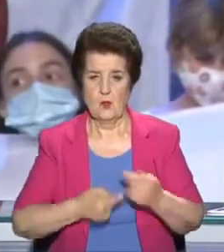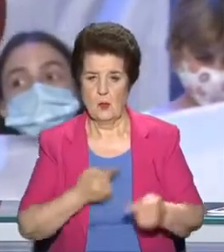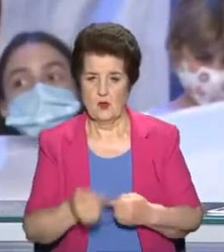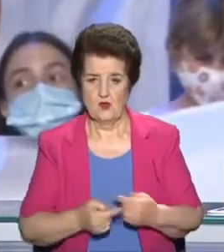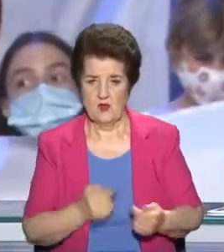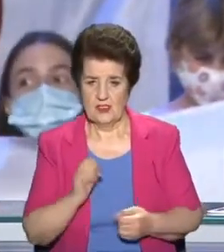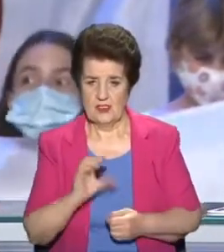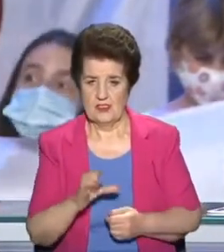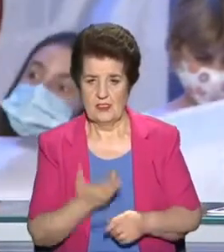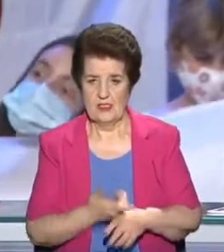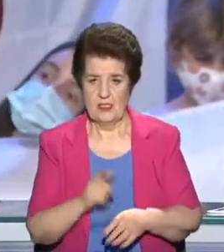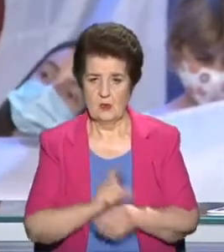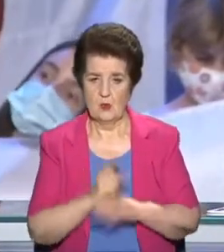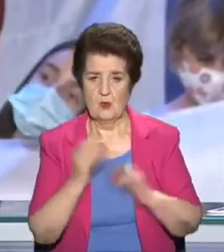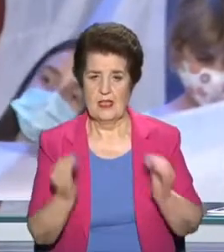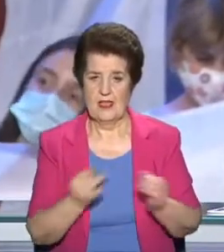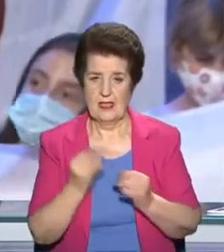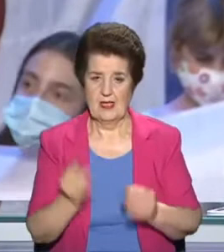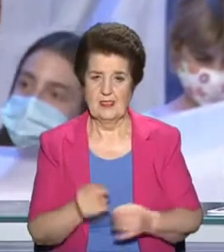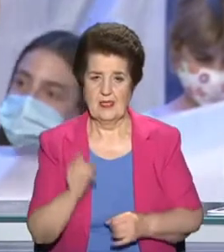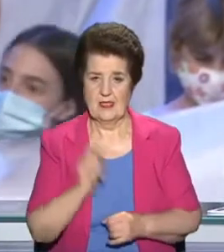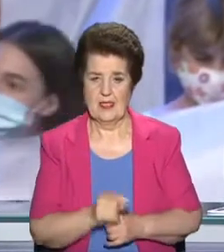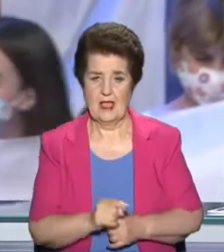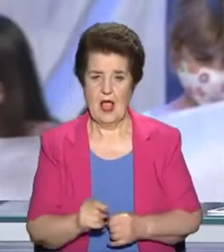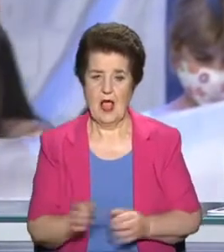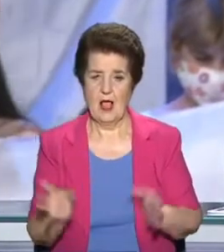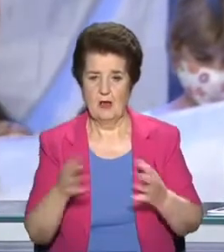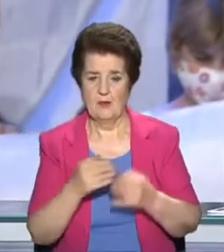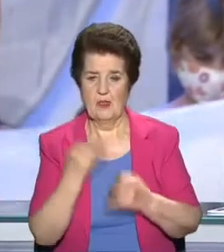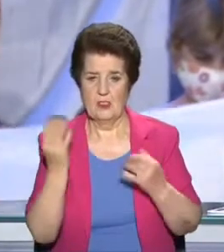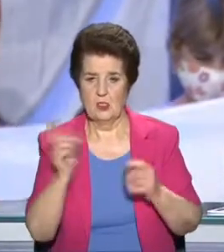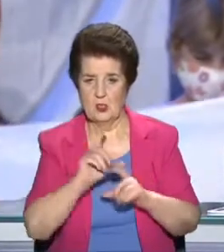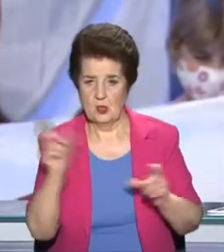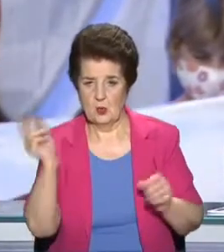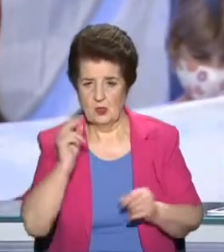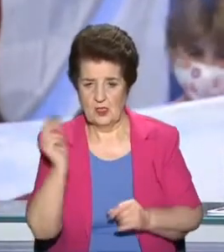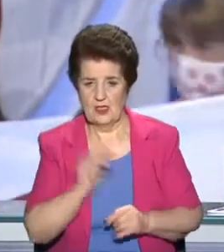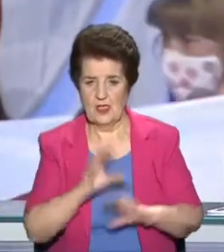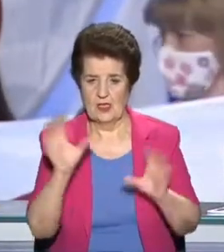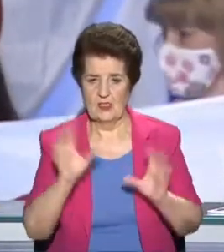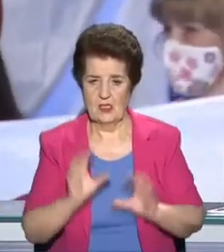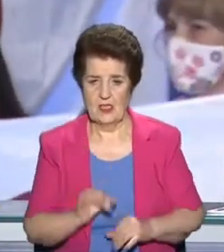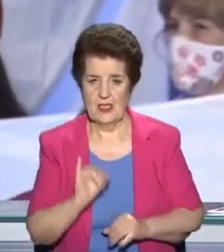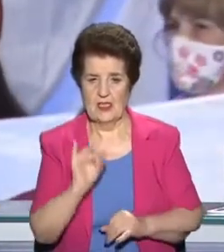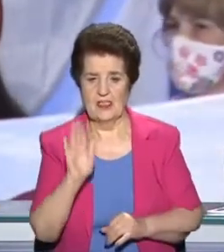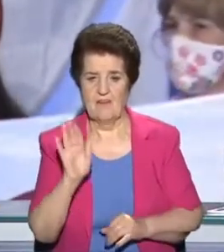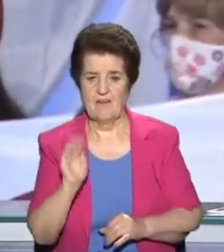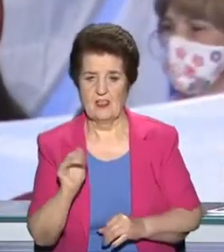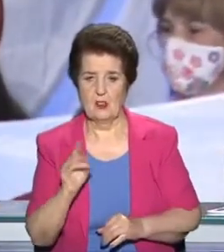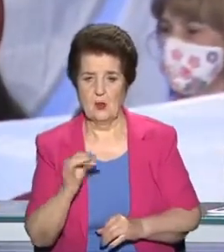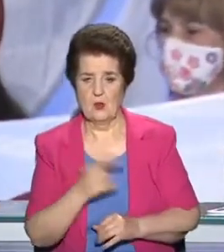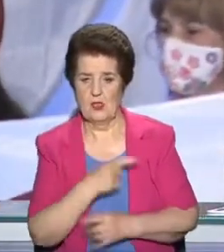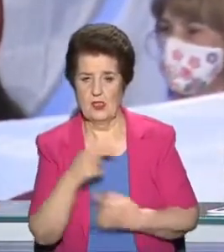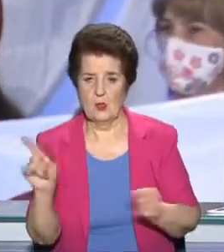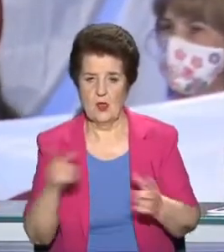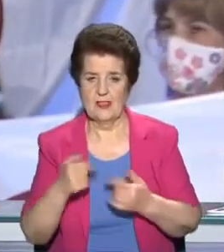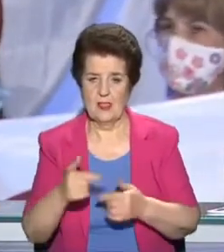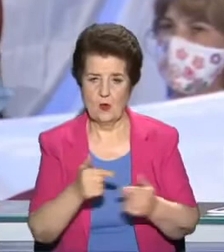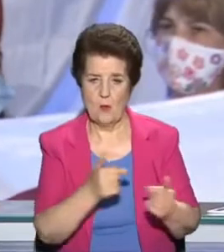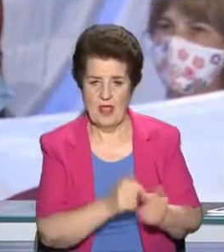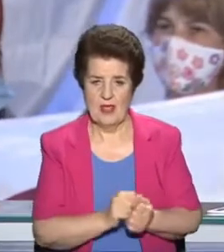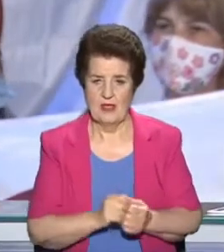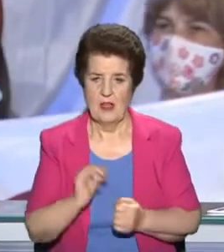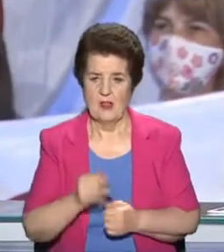destul de interesant de armonizare este tot ională legislativă infrastructura îl pe toate domeniile și